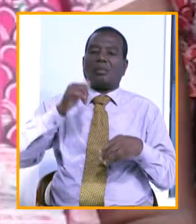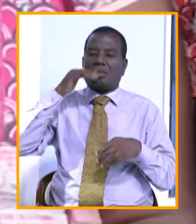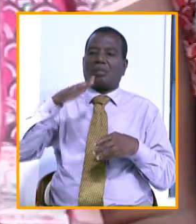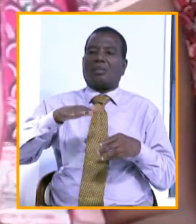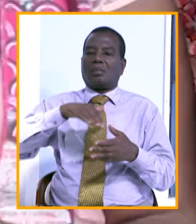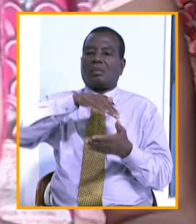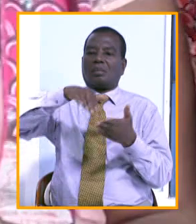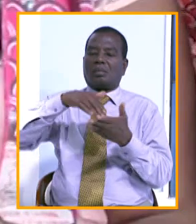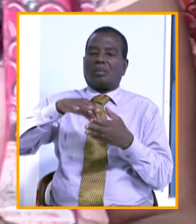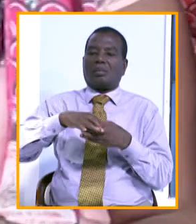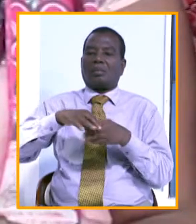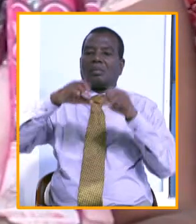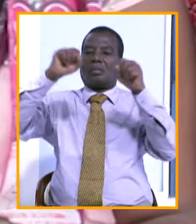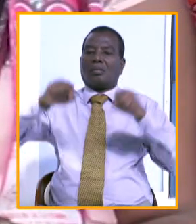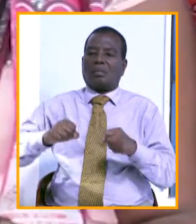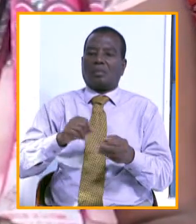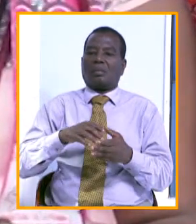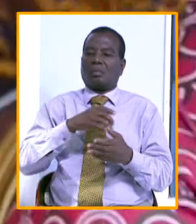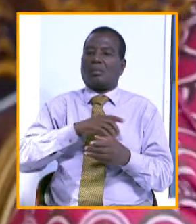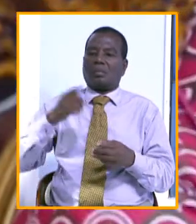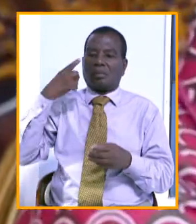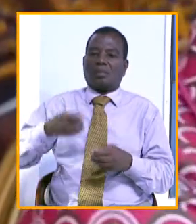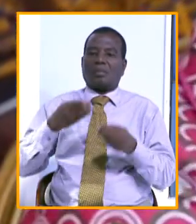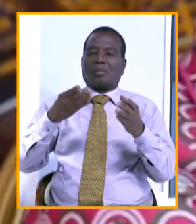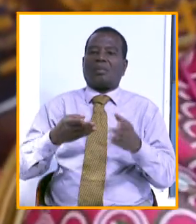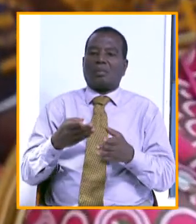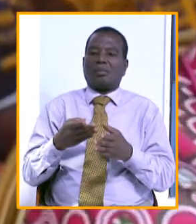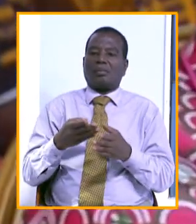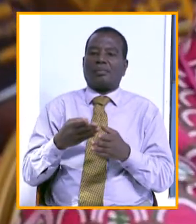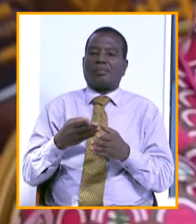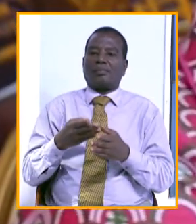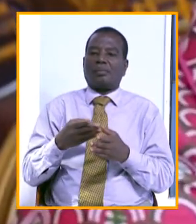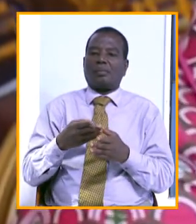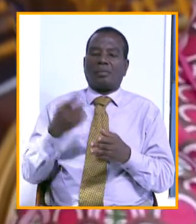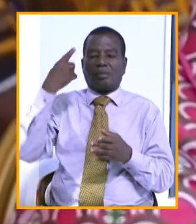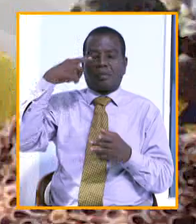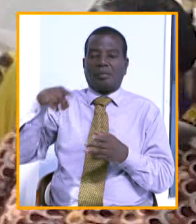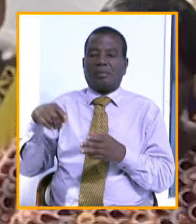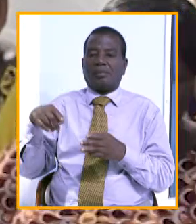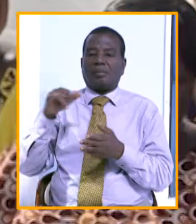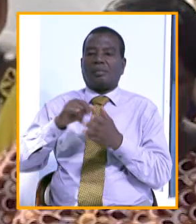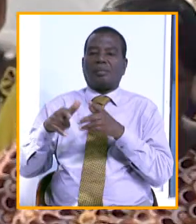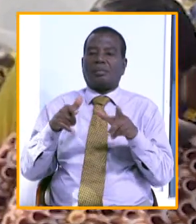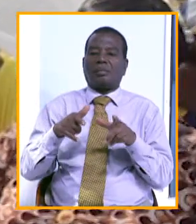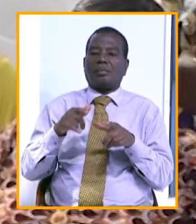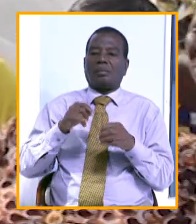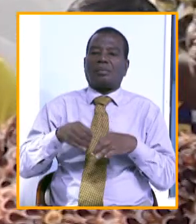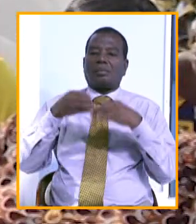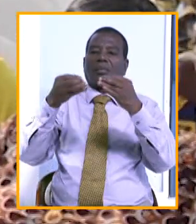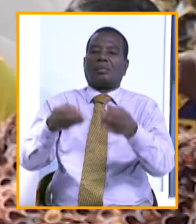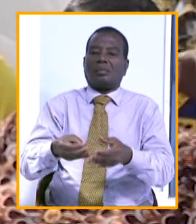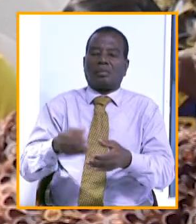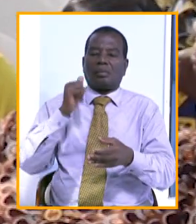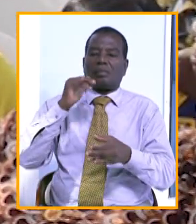de développement, ce qui leur a permis d'engranger des résultats satisfaisants. Pour joindre l'acte à la parole, il a offert aux